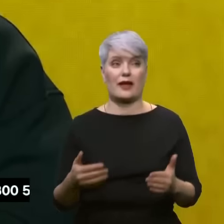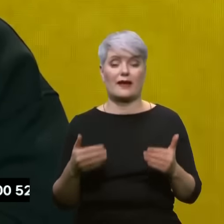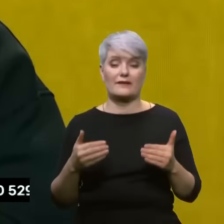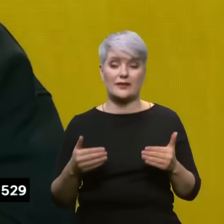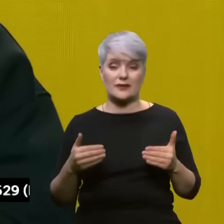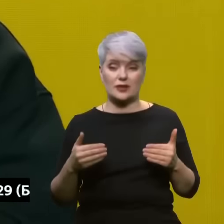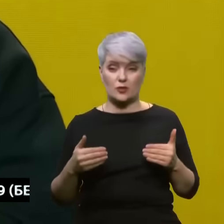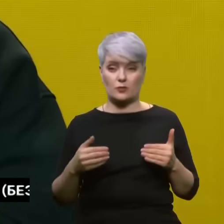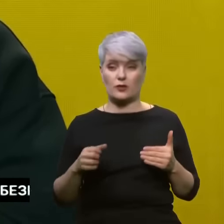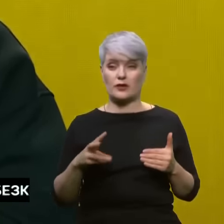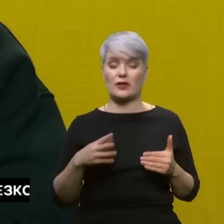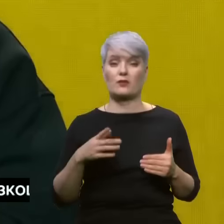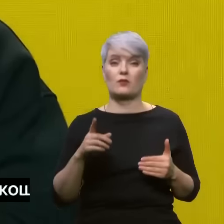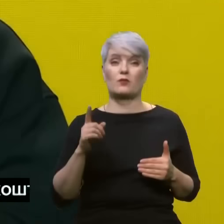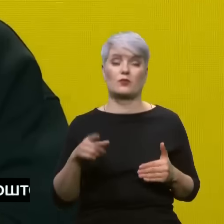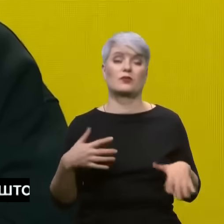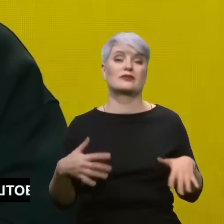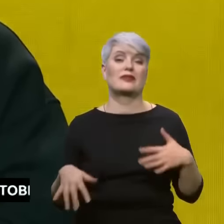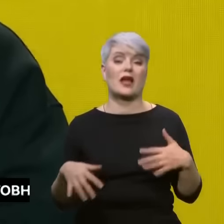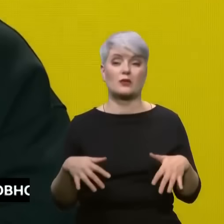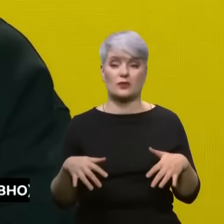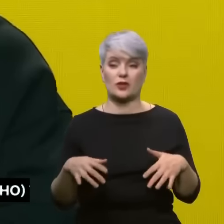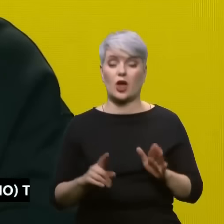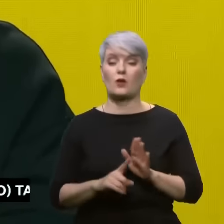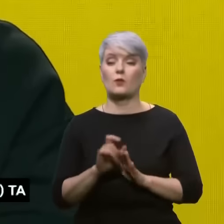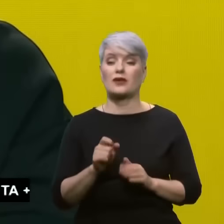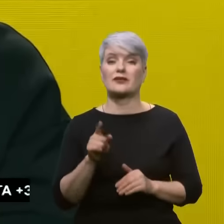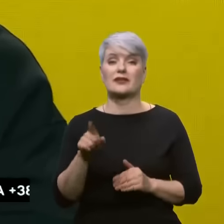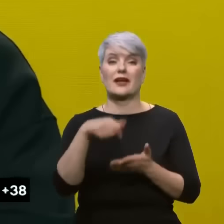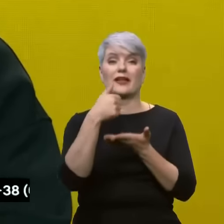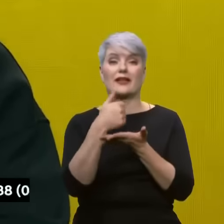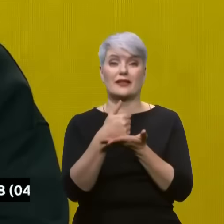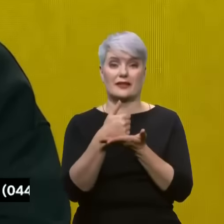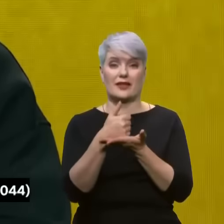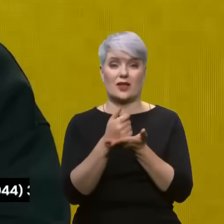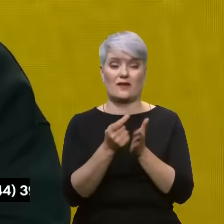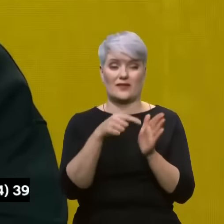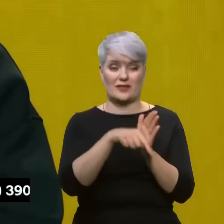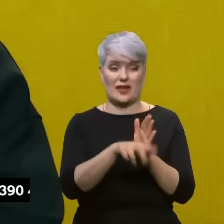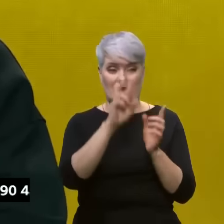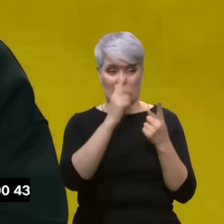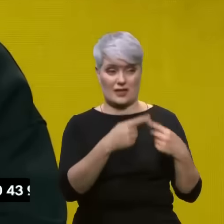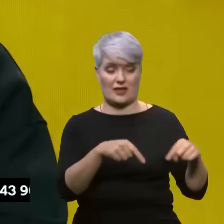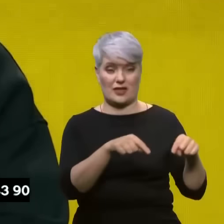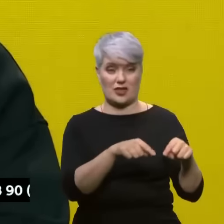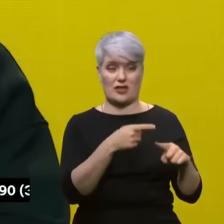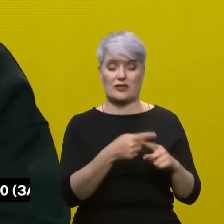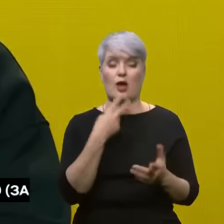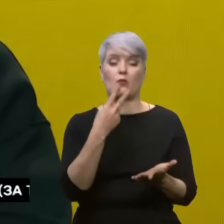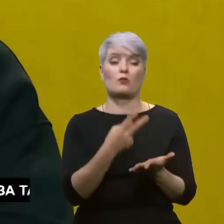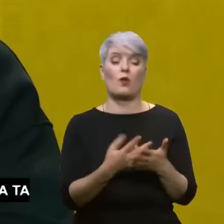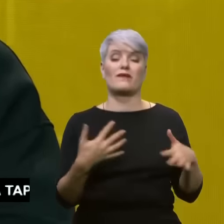відступить, тим вона буде слабкіша, починаючи з їх лідера всередині держави. Це прояв слабкості.